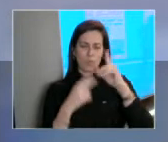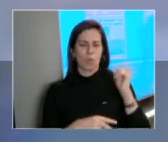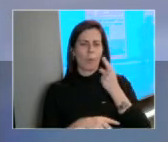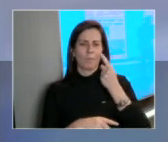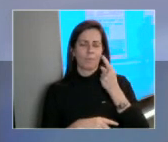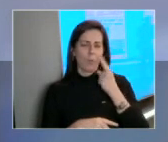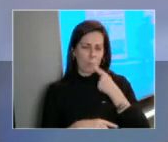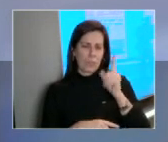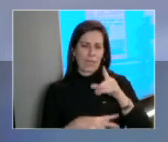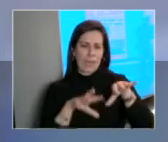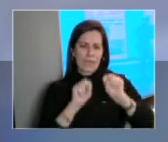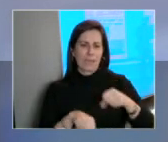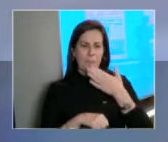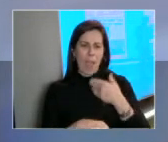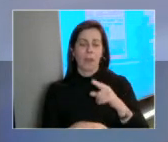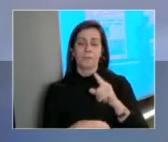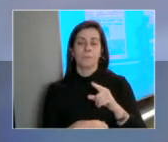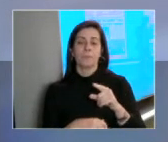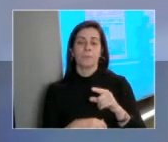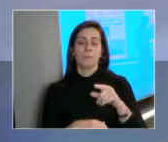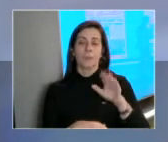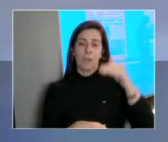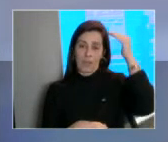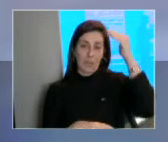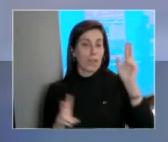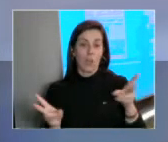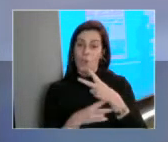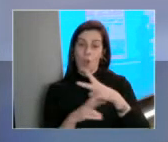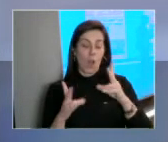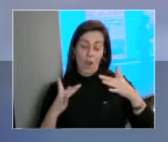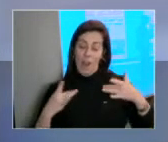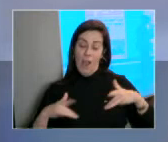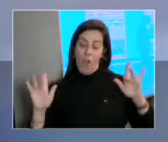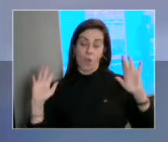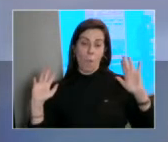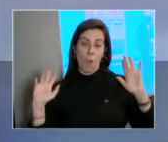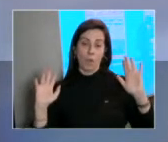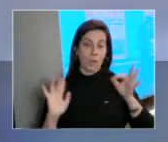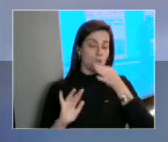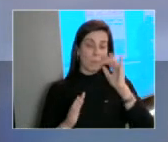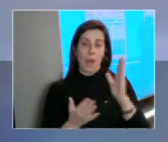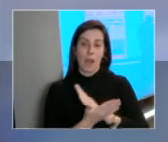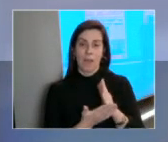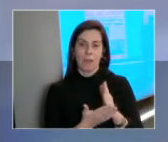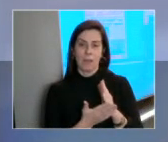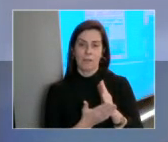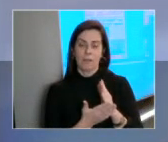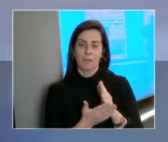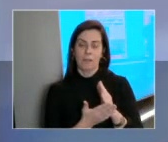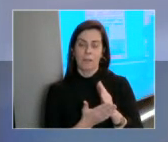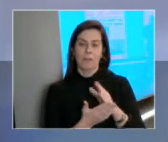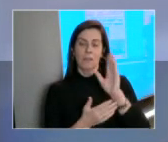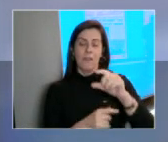ישראלי. מתי טורפלד שכותב הפעם, גנץ לא יכול לחמוק מהכרעה, השאלה איזו הכרעה?